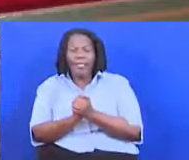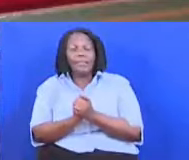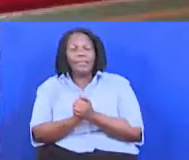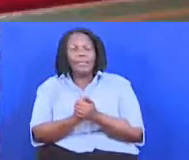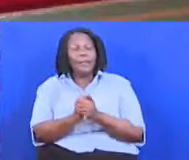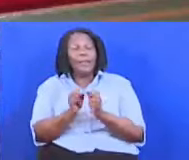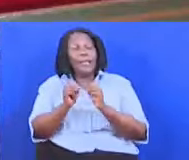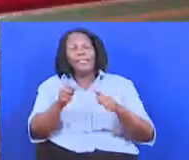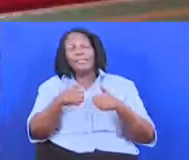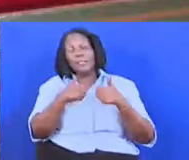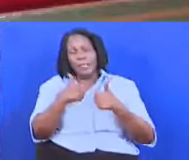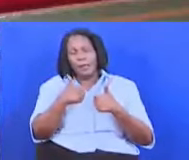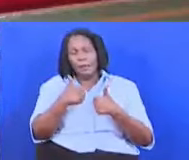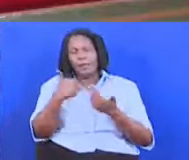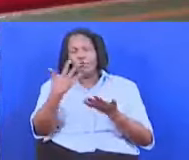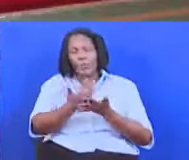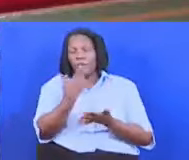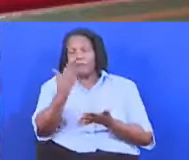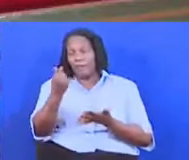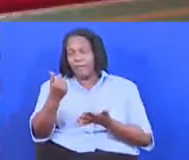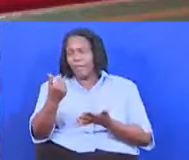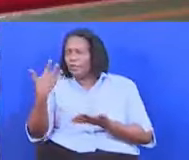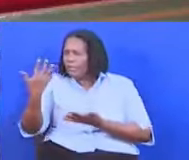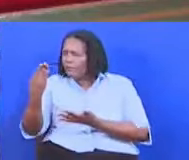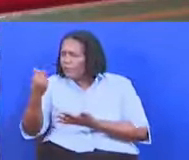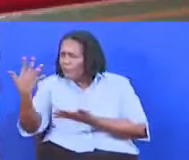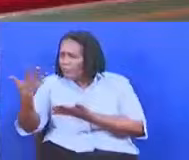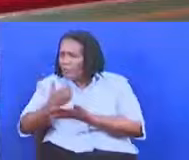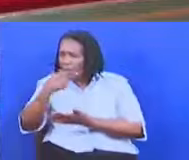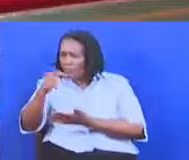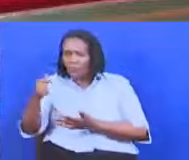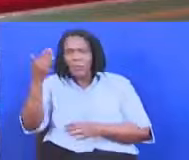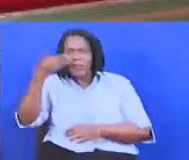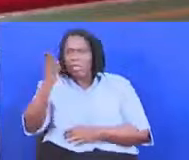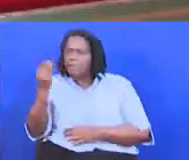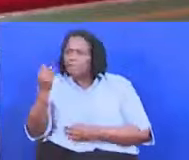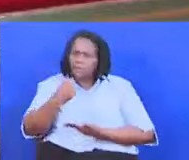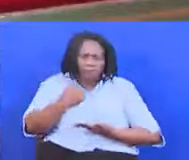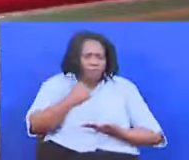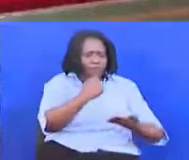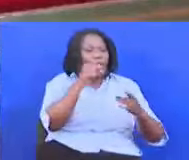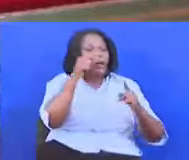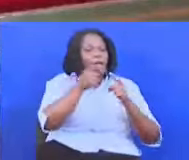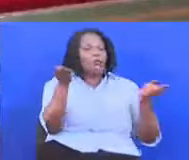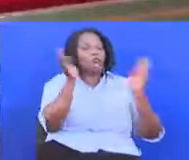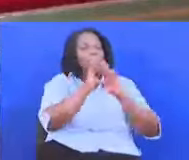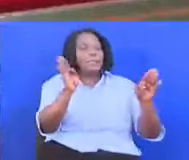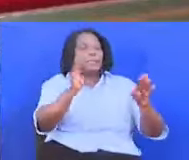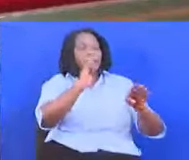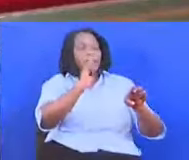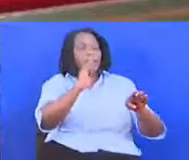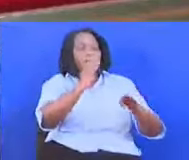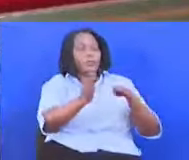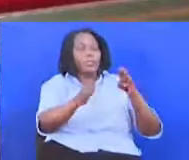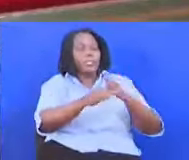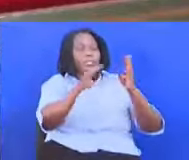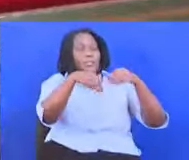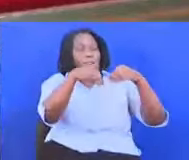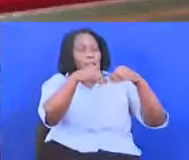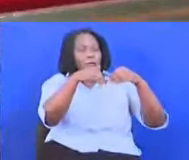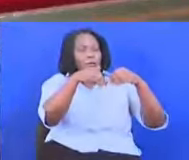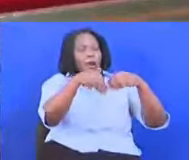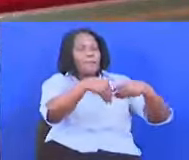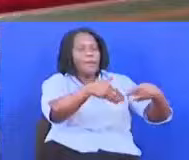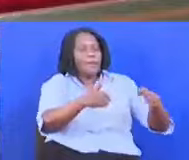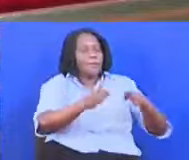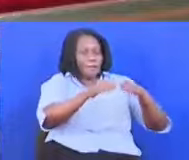fedha serikali itaweza kujenga madarasa hayo aliyoyataja Mheshimiwa Mbunge. Lakini